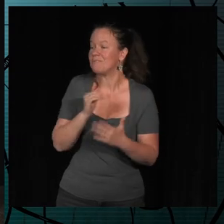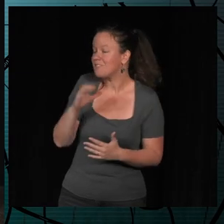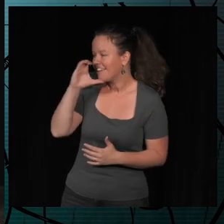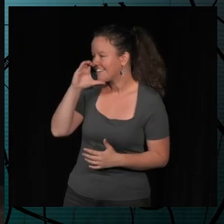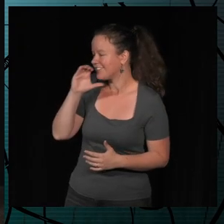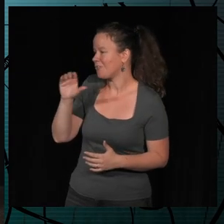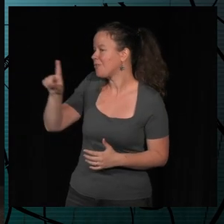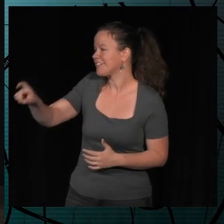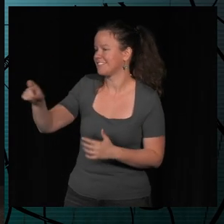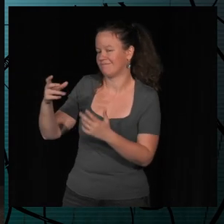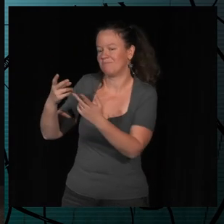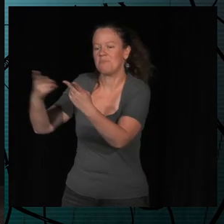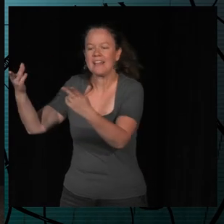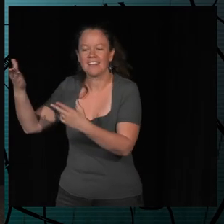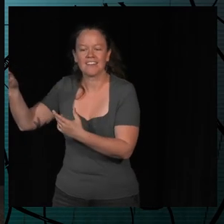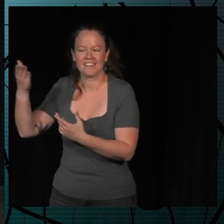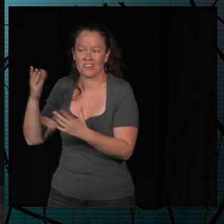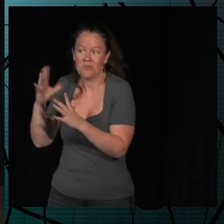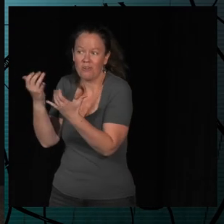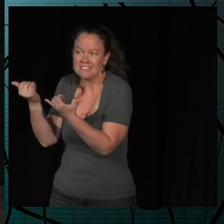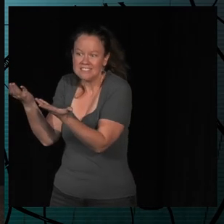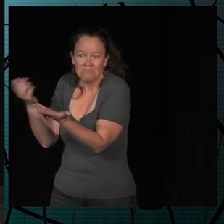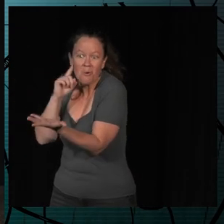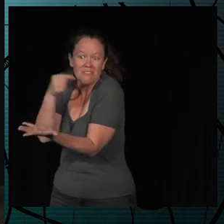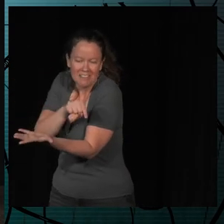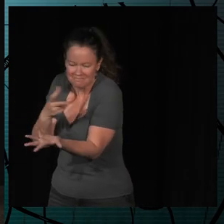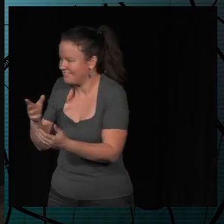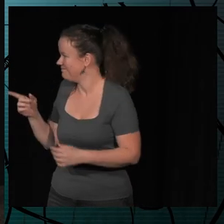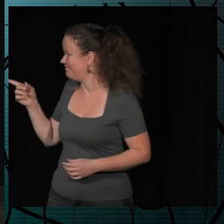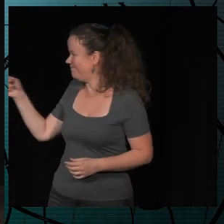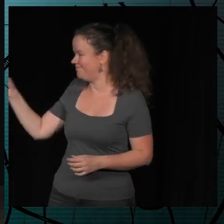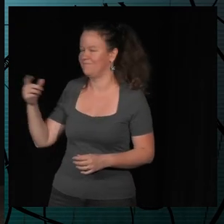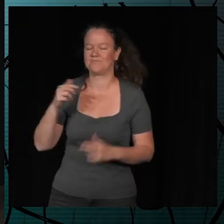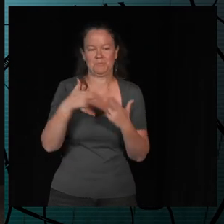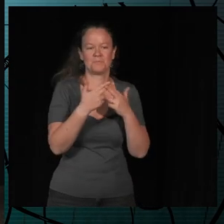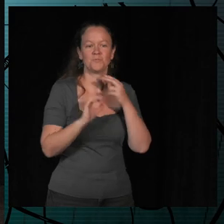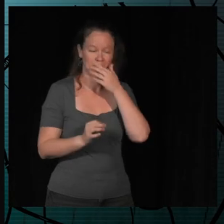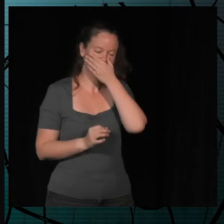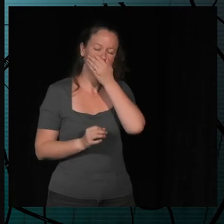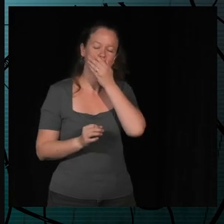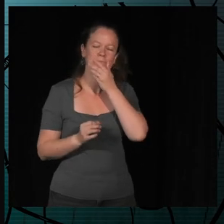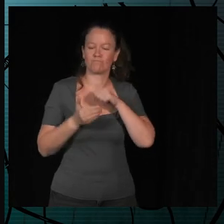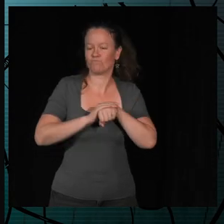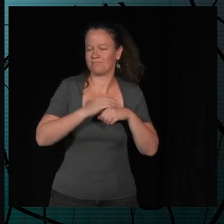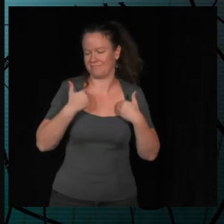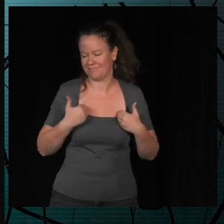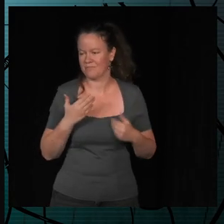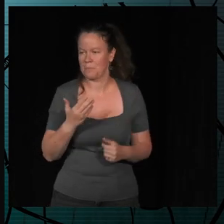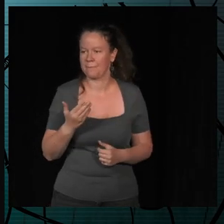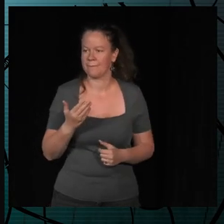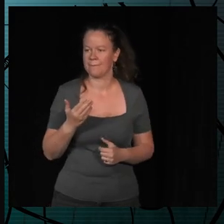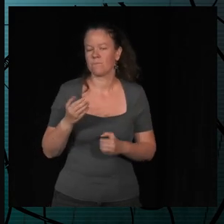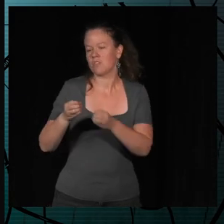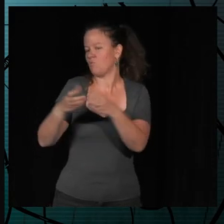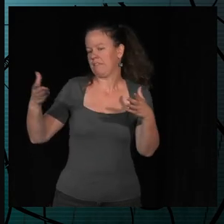par votre question oui oui c'est ils sont d'abord et avant tout pour une grande majorité d'entre elles